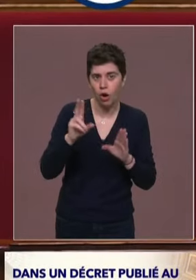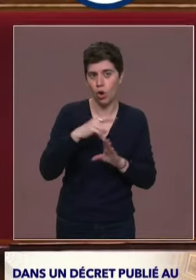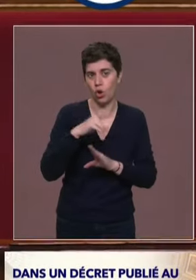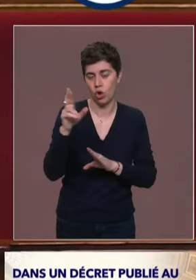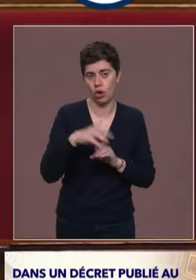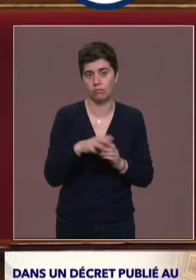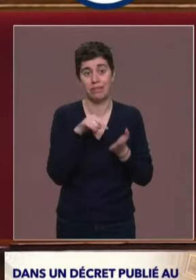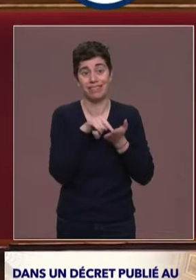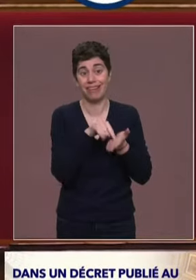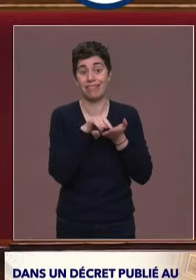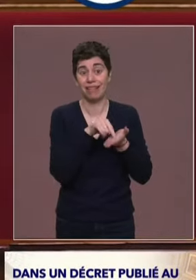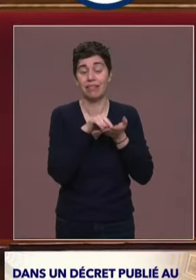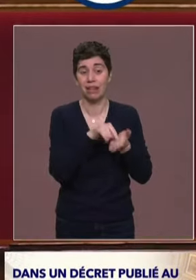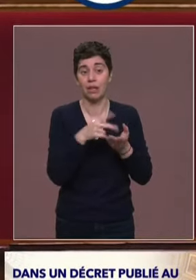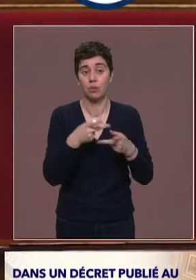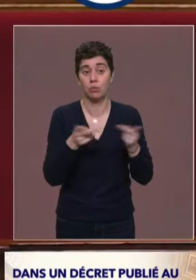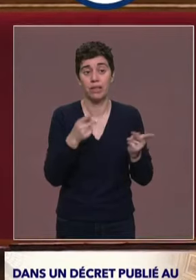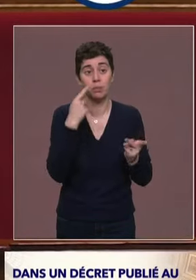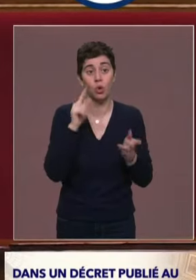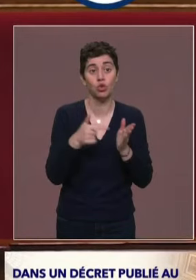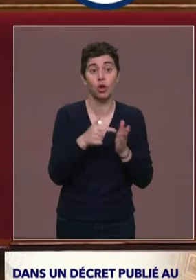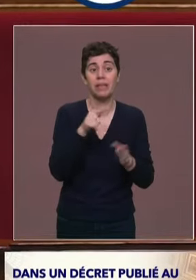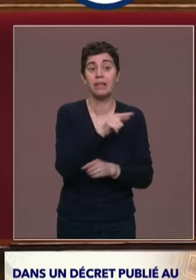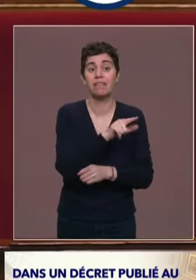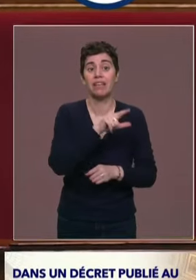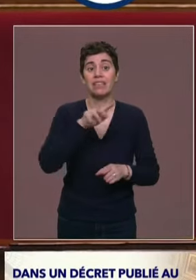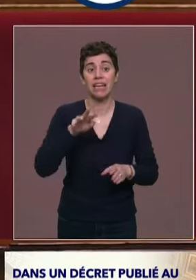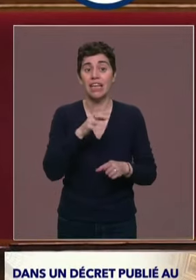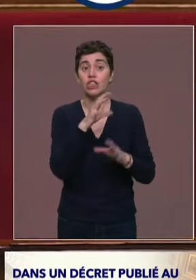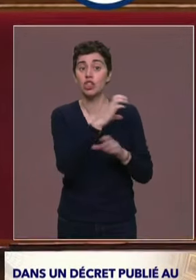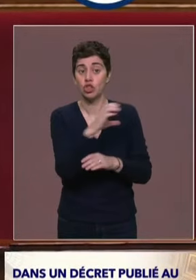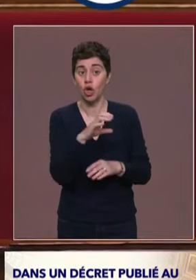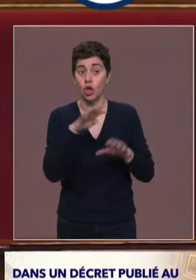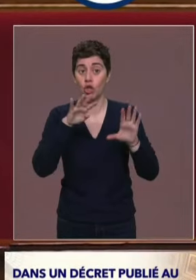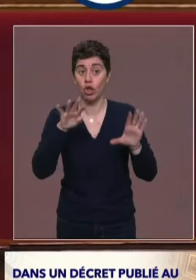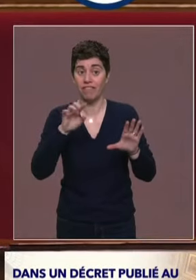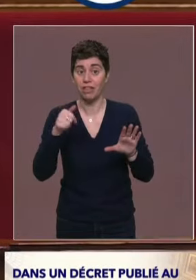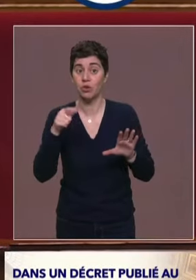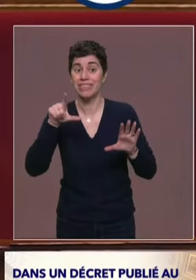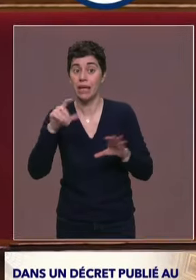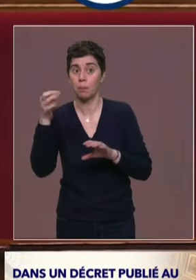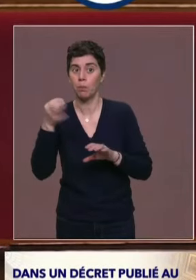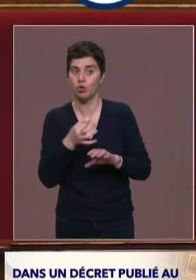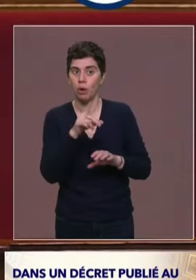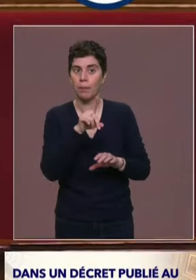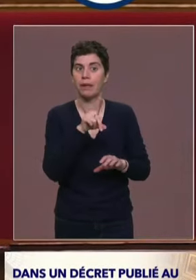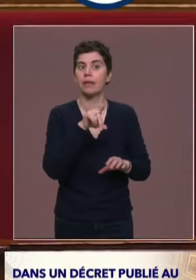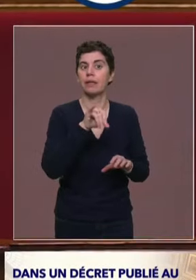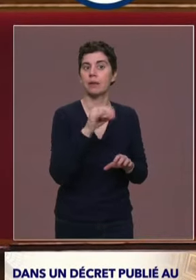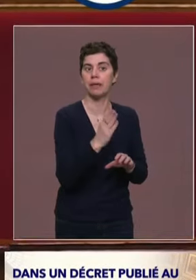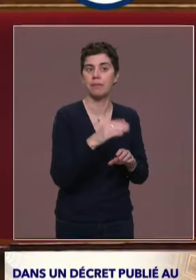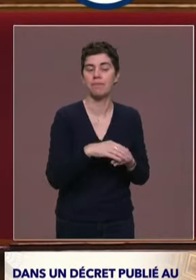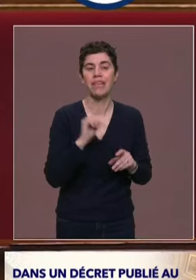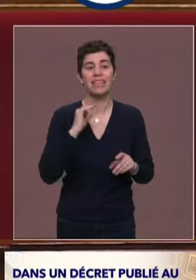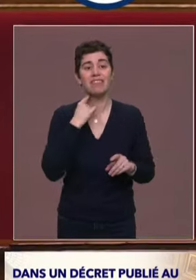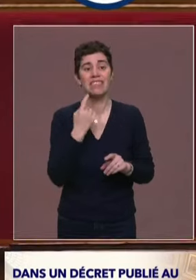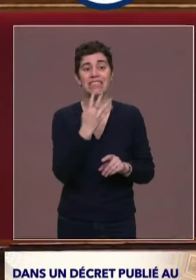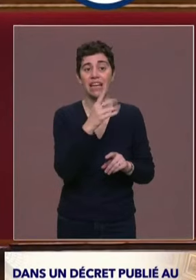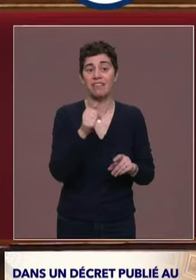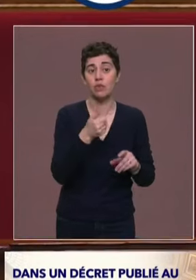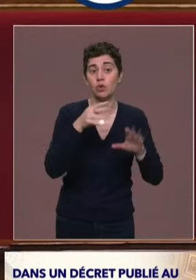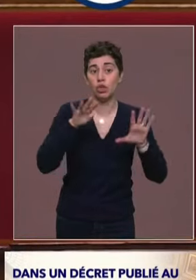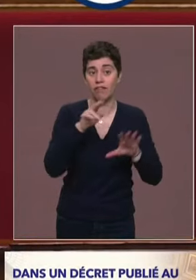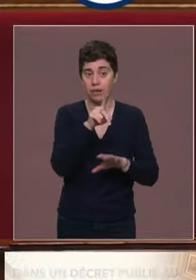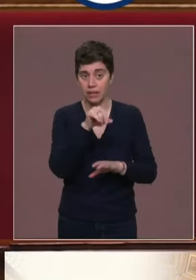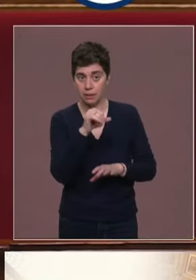public estimé pour 2024 à 109,7% du produit intérieur brut, d'un déficit à 4,9% du PIB,